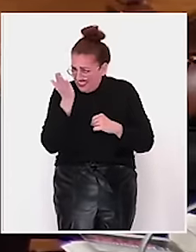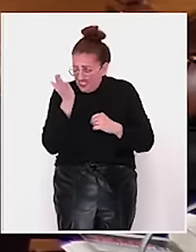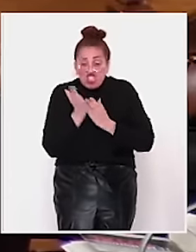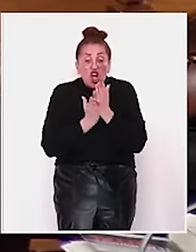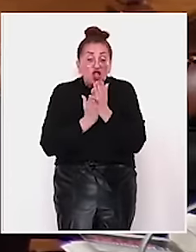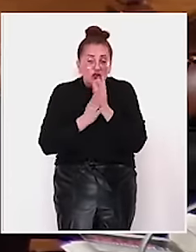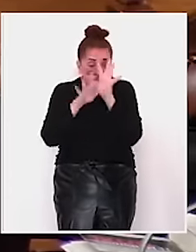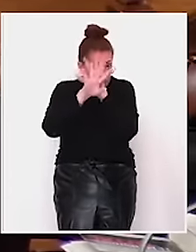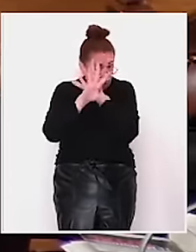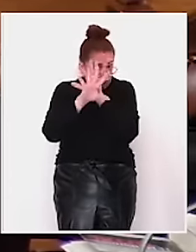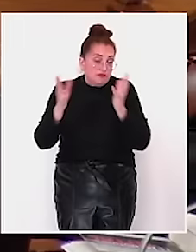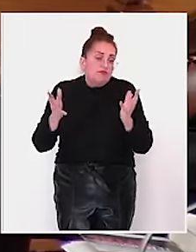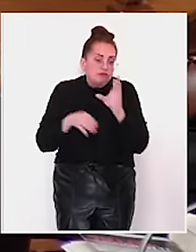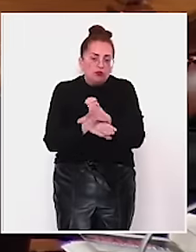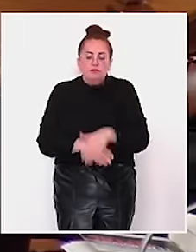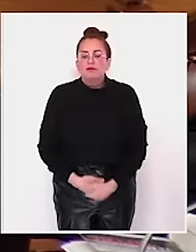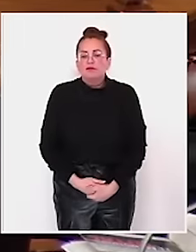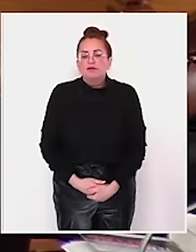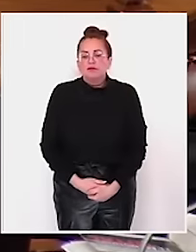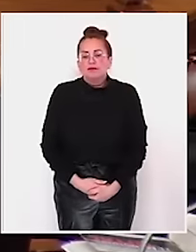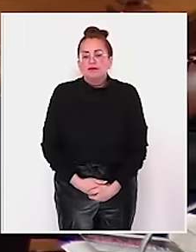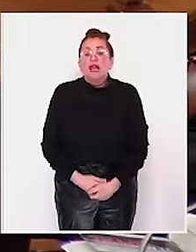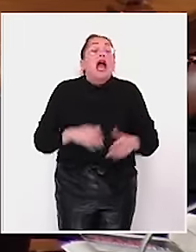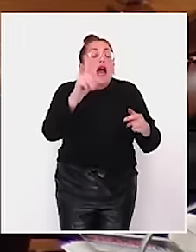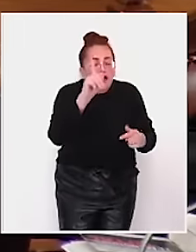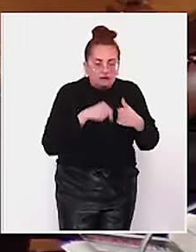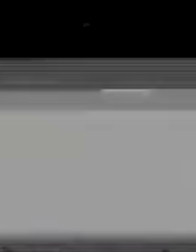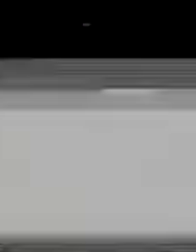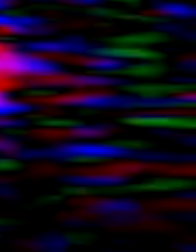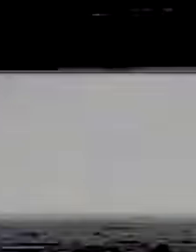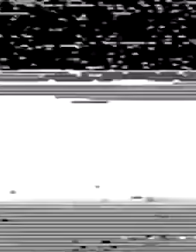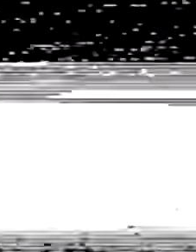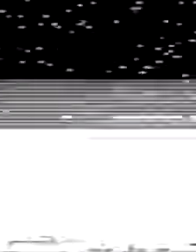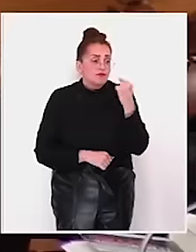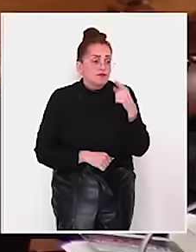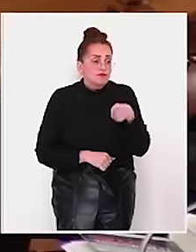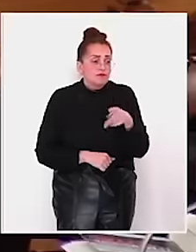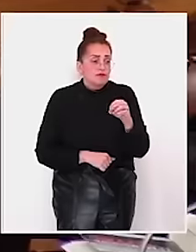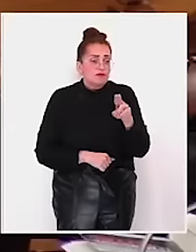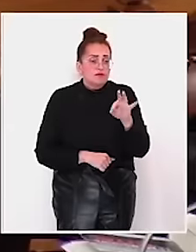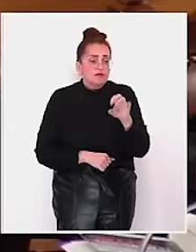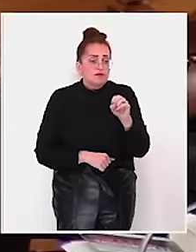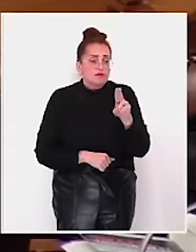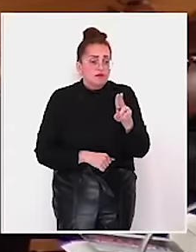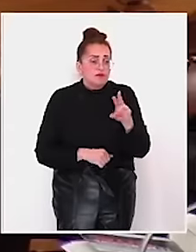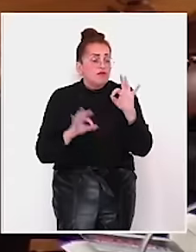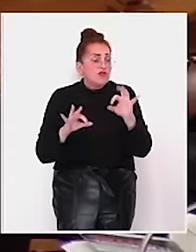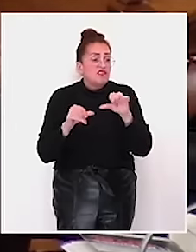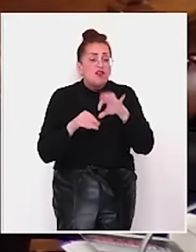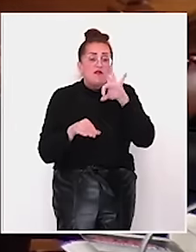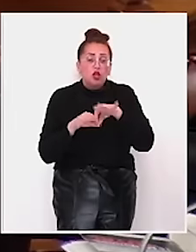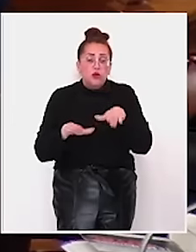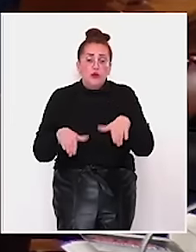signifie. Voilà. Donc contre. Avec une note. Merci. Voilà. Donc c'est pour dire qu'on fait une abstention, mais c'est une